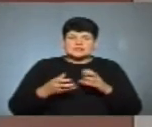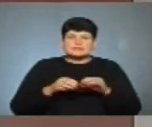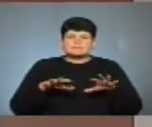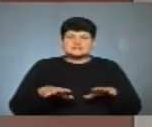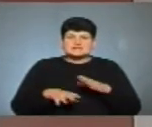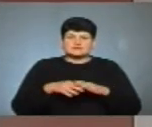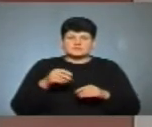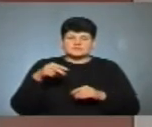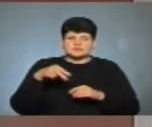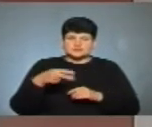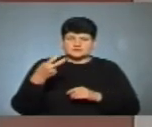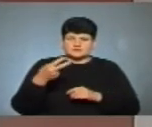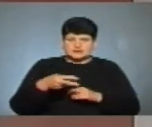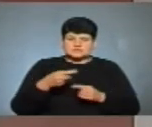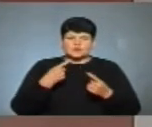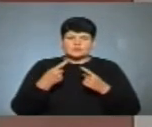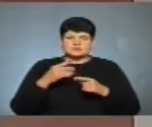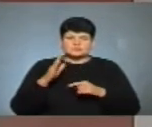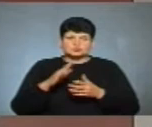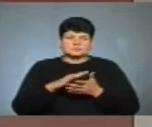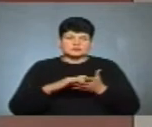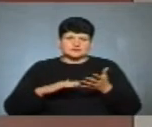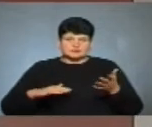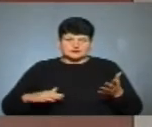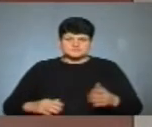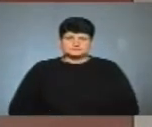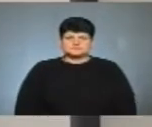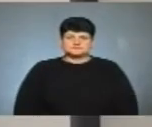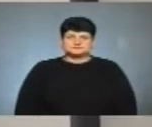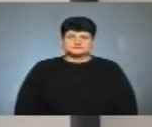виборів 2020 говоритимемо далі. Людмило, тобі слово.